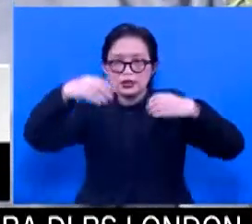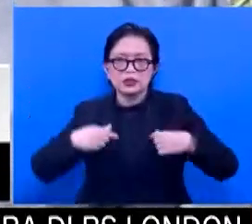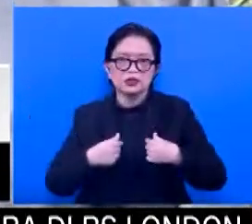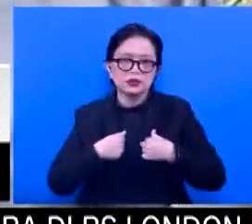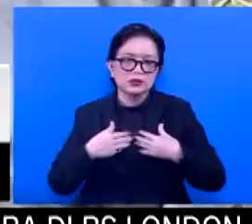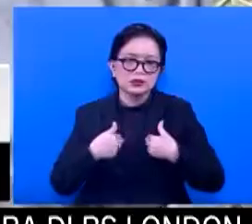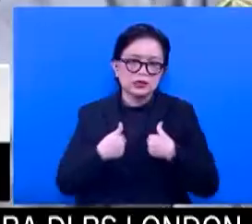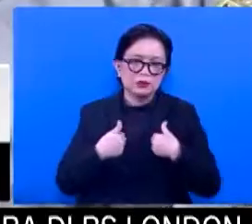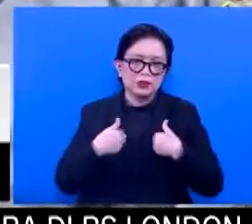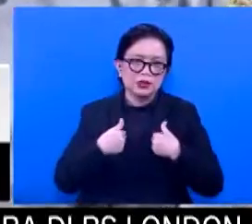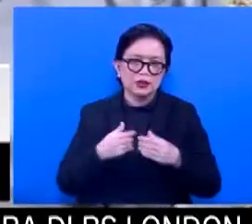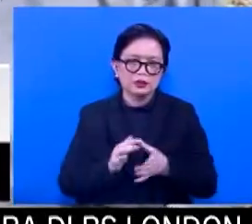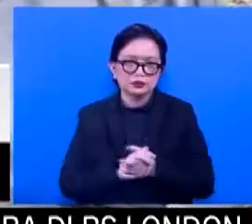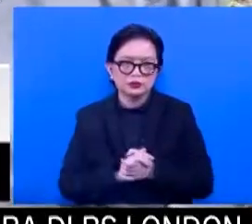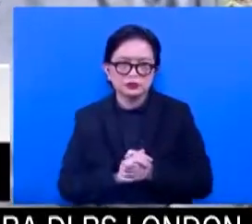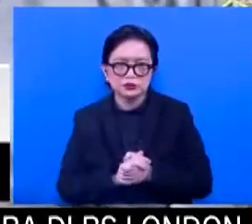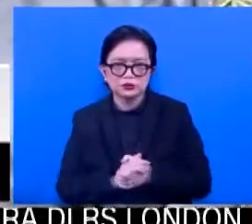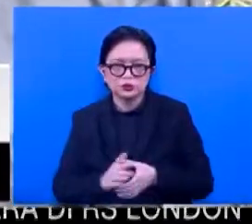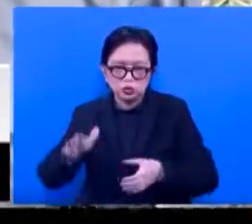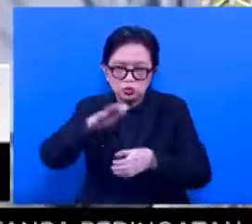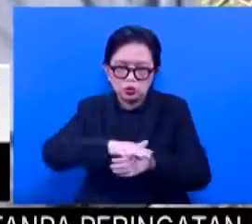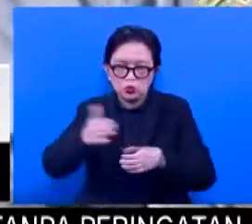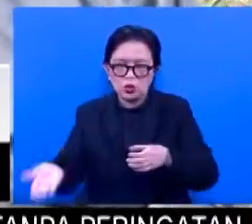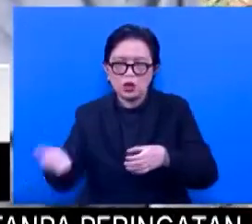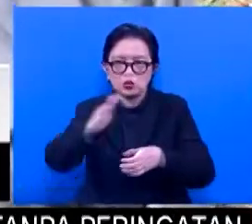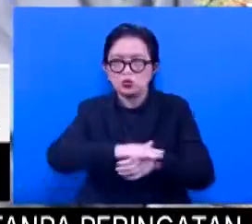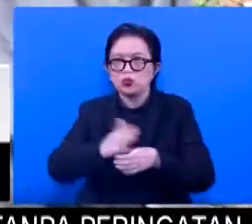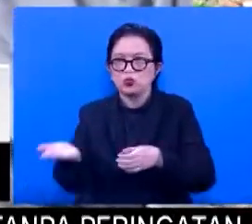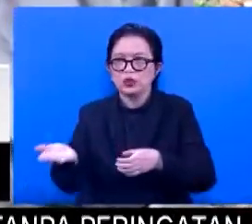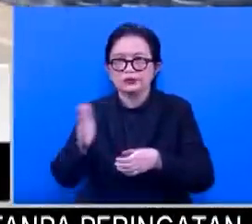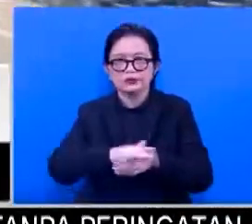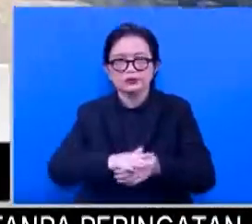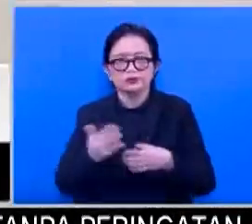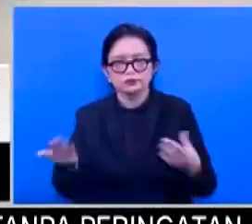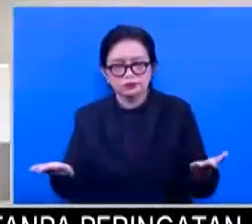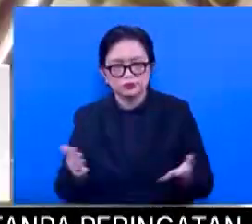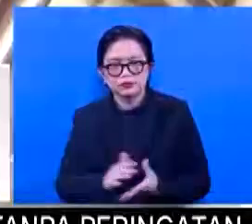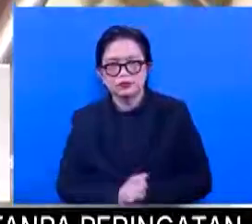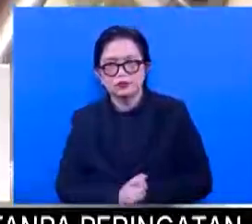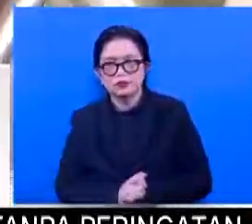capek, sebentar-bentar hujan dibuka-buka, dibuka, tutup, pakai seng.